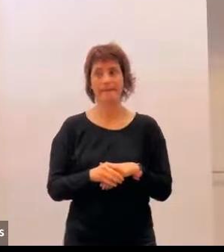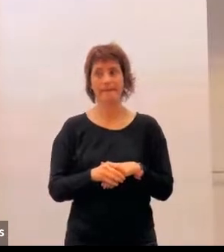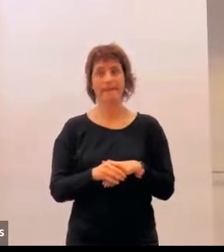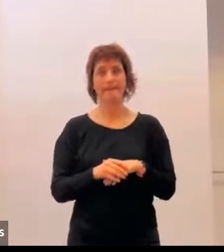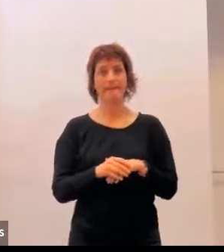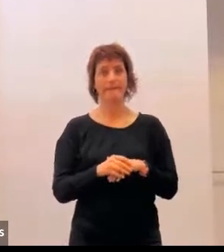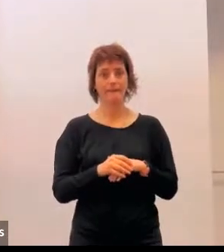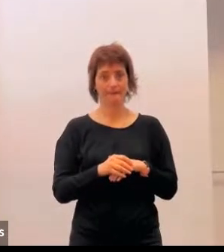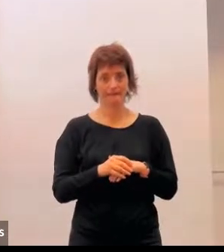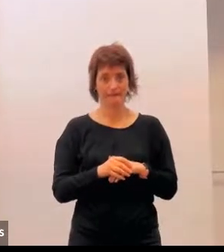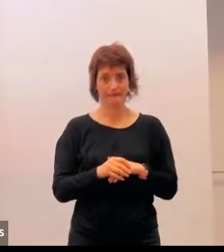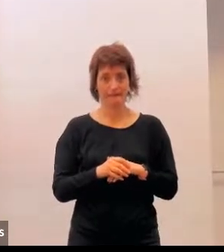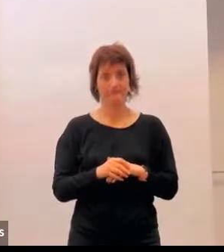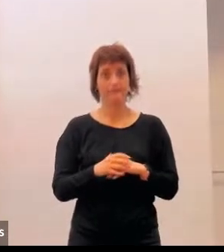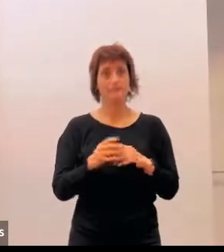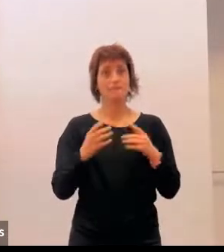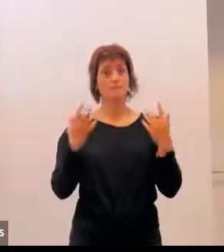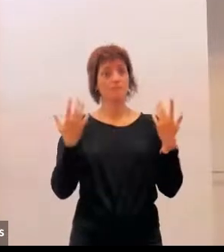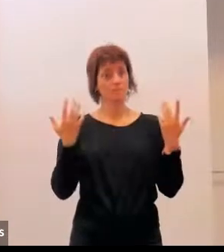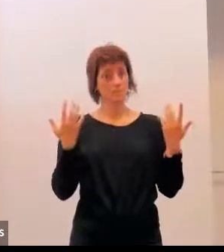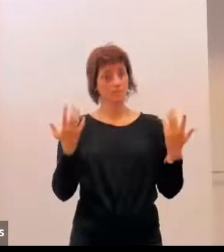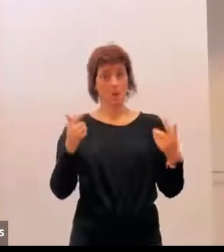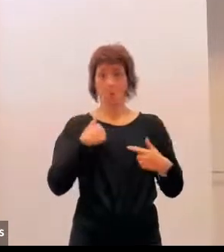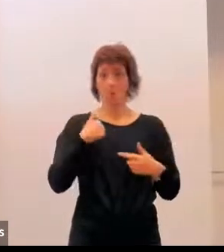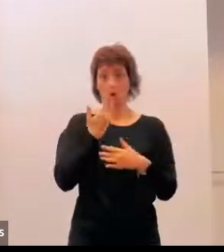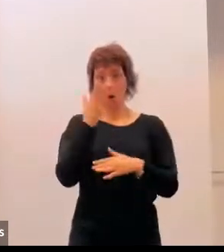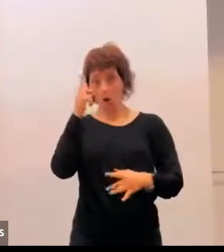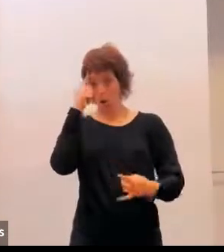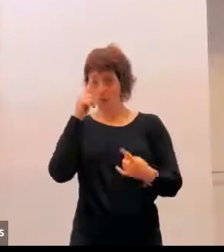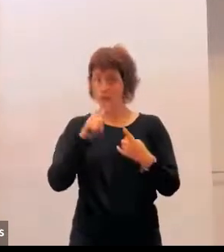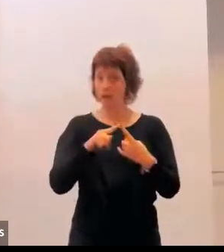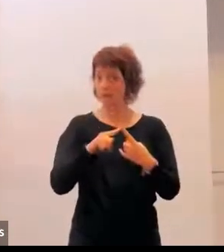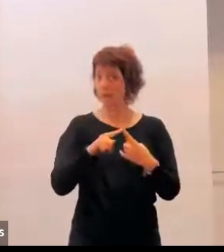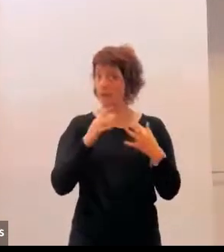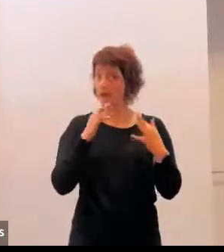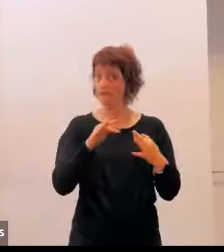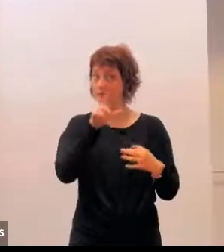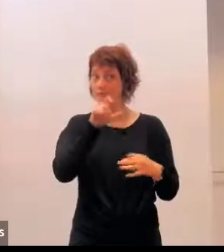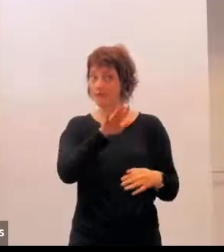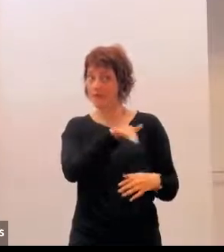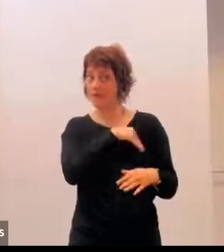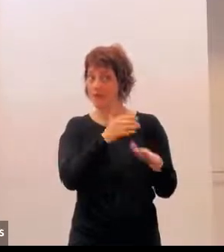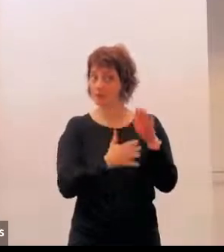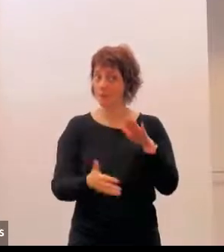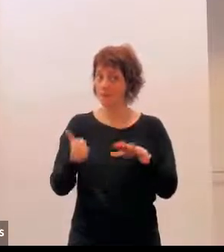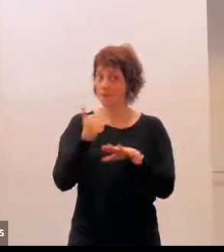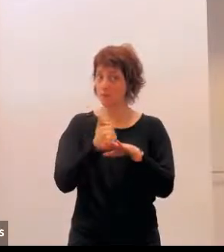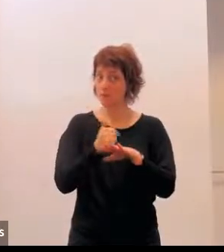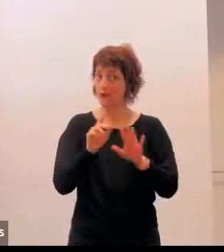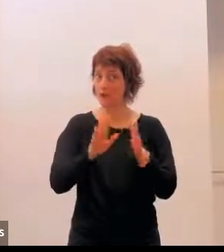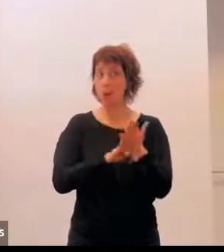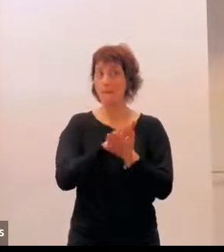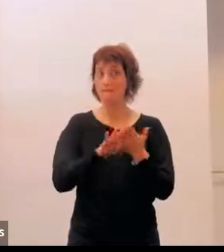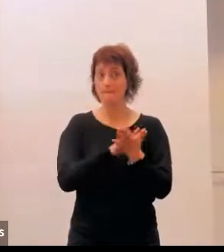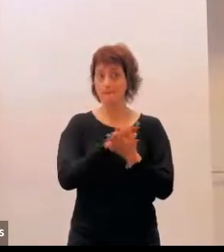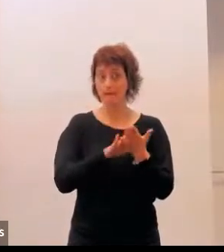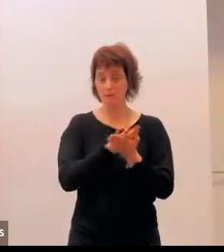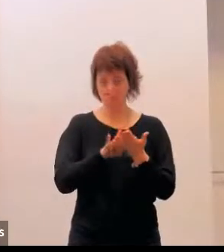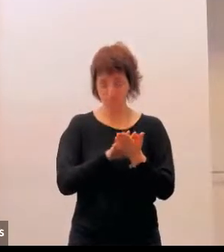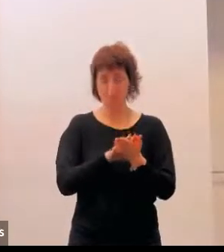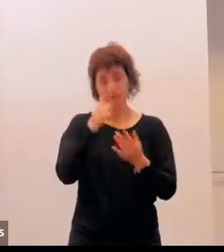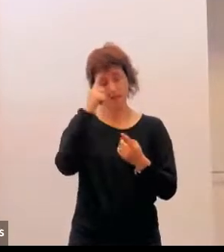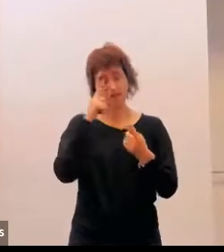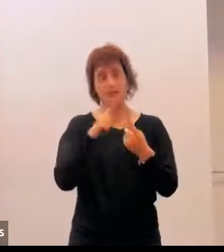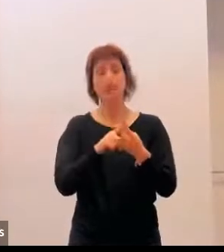Moi, j'avais la mise à disposition d'un agent métropolitain, monsieur le maire, mais peut-être que... Non, pardon. Donc, la mise à jour du tableau des effectifs,